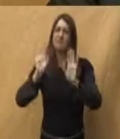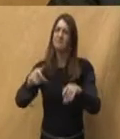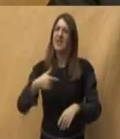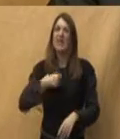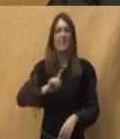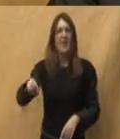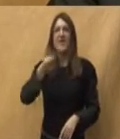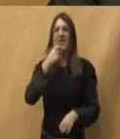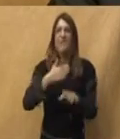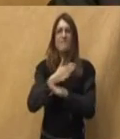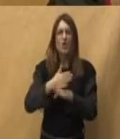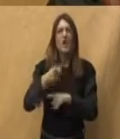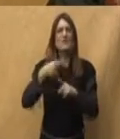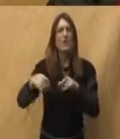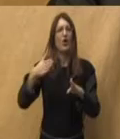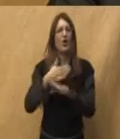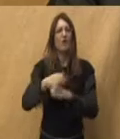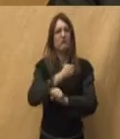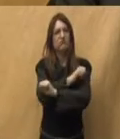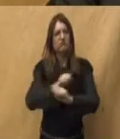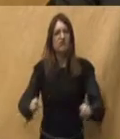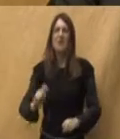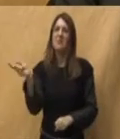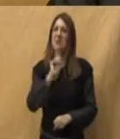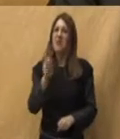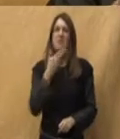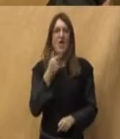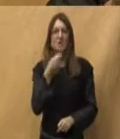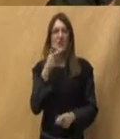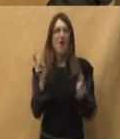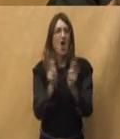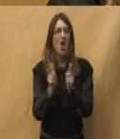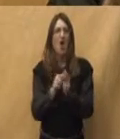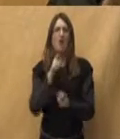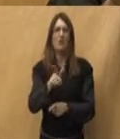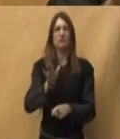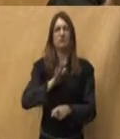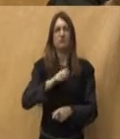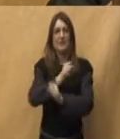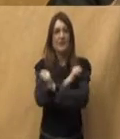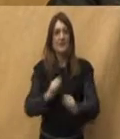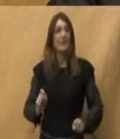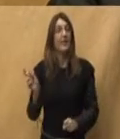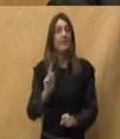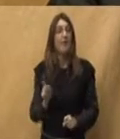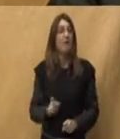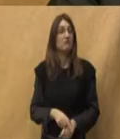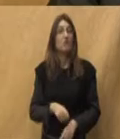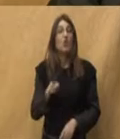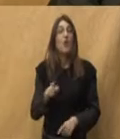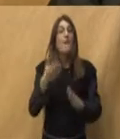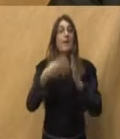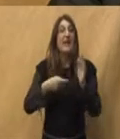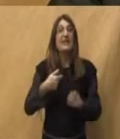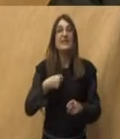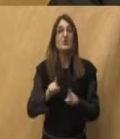jedem kruh, od kruha se deblja, joj, ja ne jedem kolača, od kolača se deblja. Ja ću reći sljedeću stvar. Sve pitanje ocjene i procjene. Ni ja